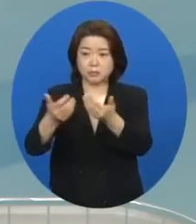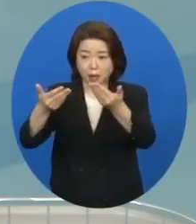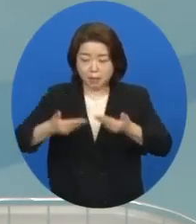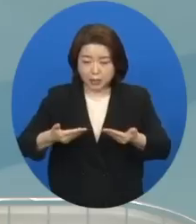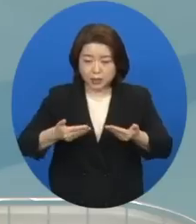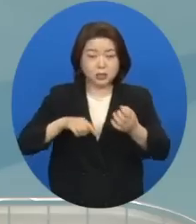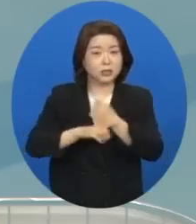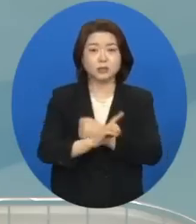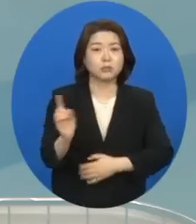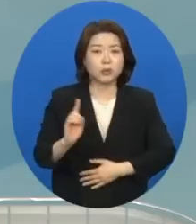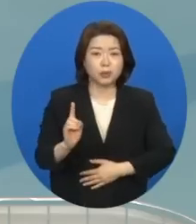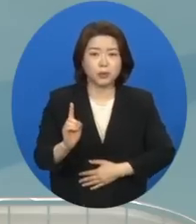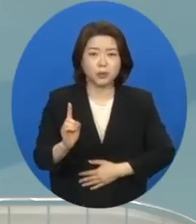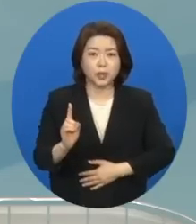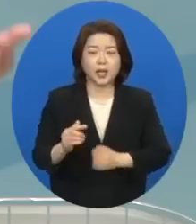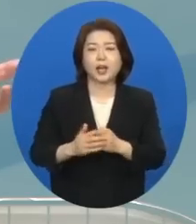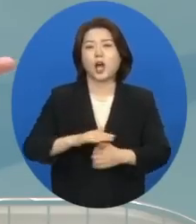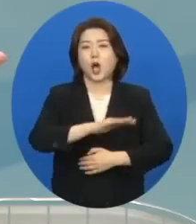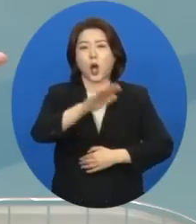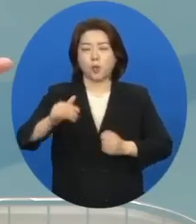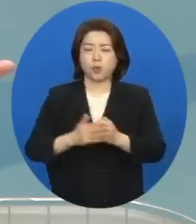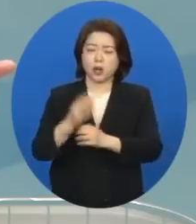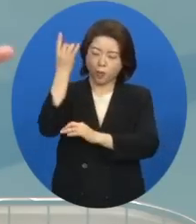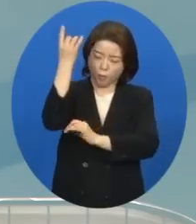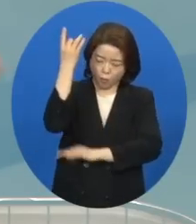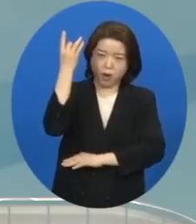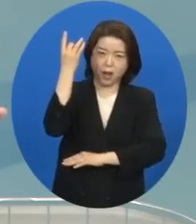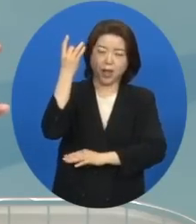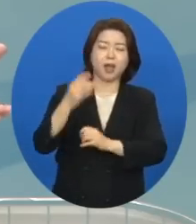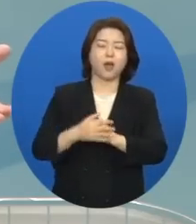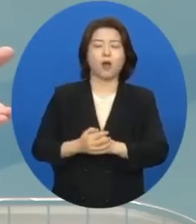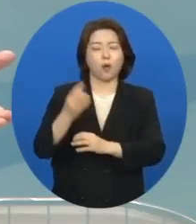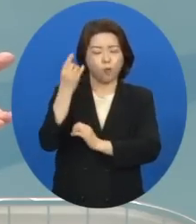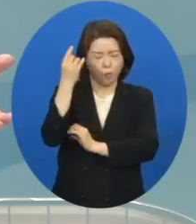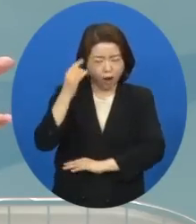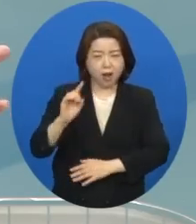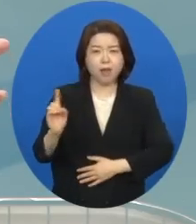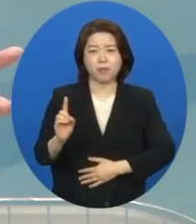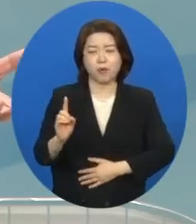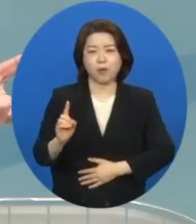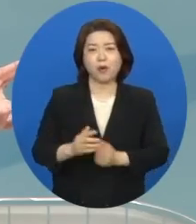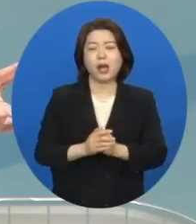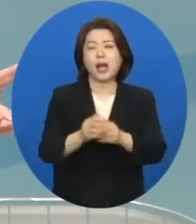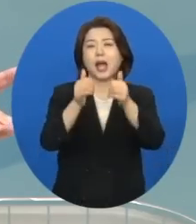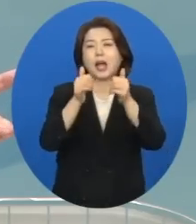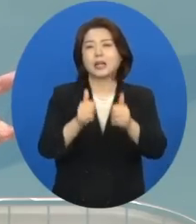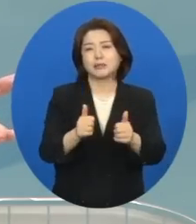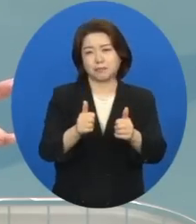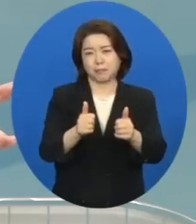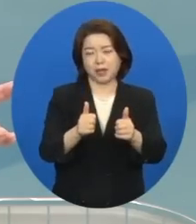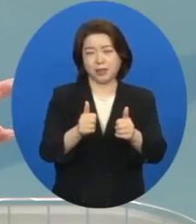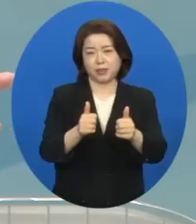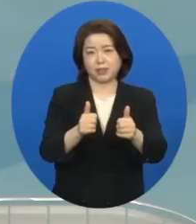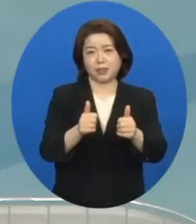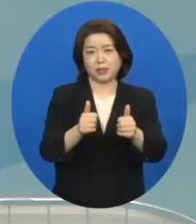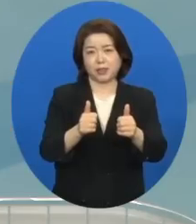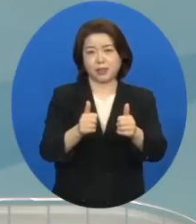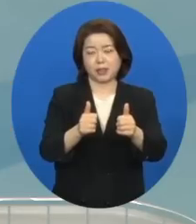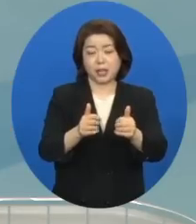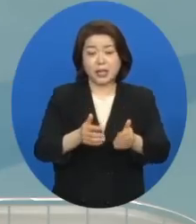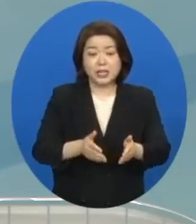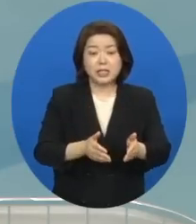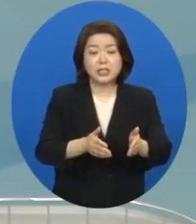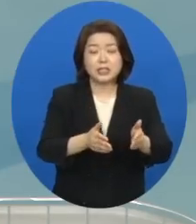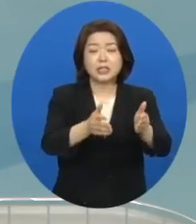무슨 뜻인가? 우리는 본래 심판의 길을